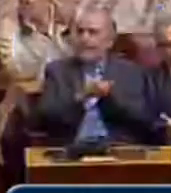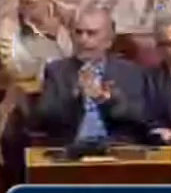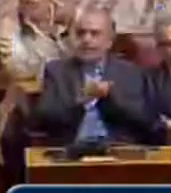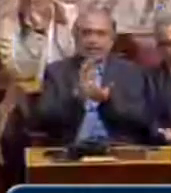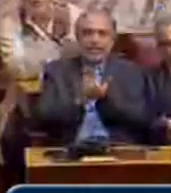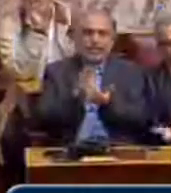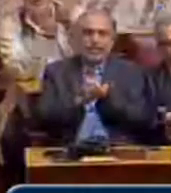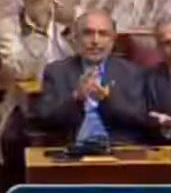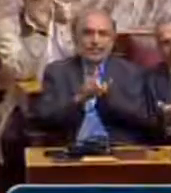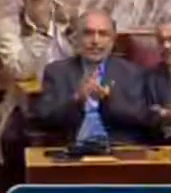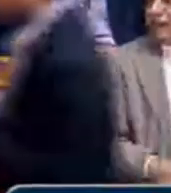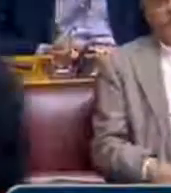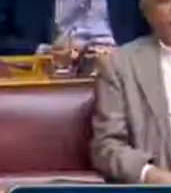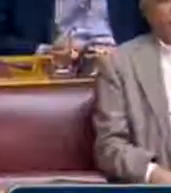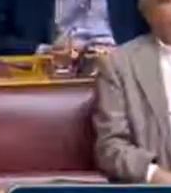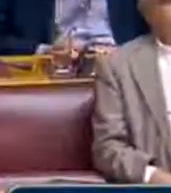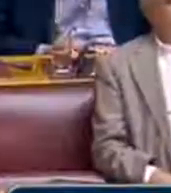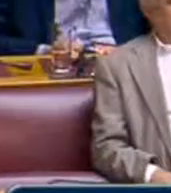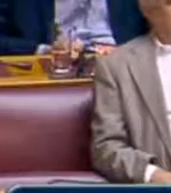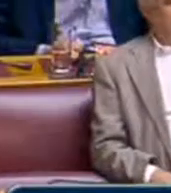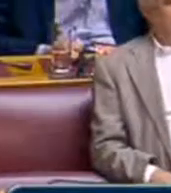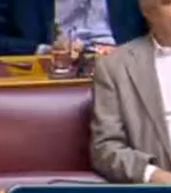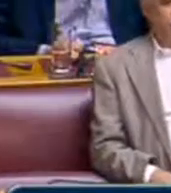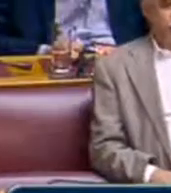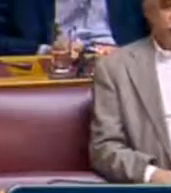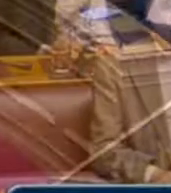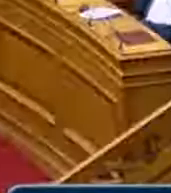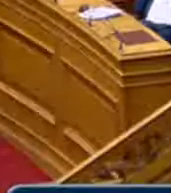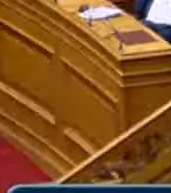Ο υπουργός ο κύριος